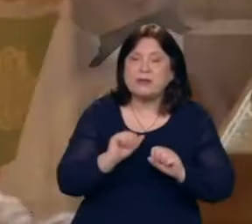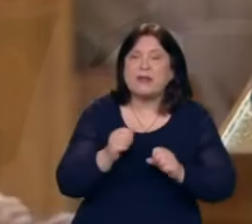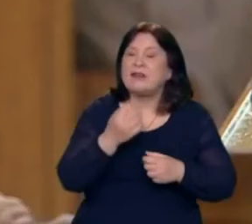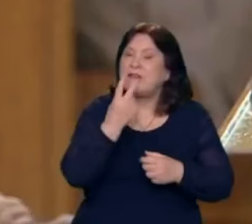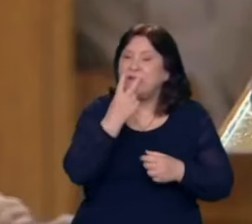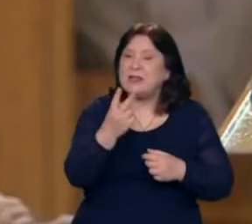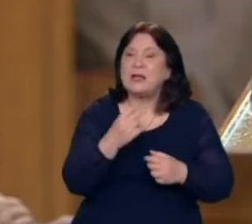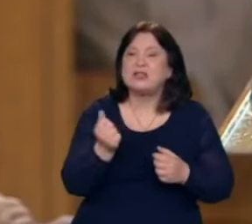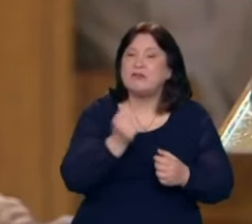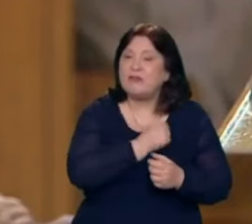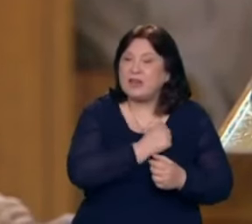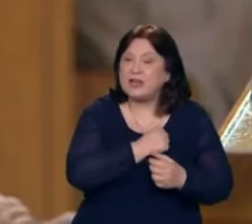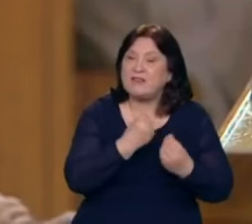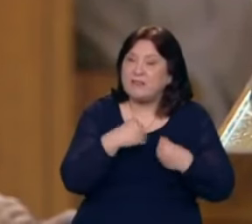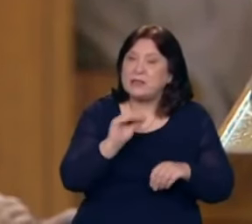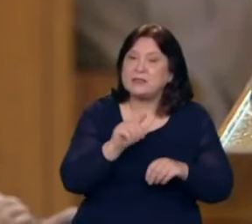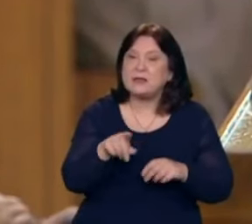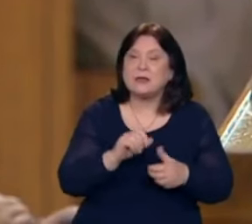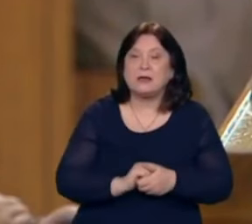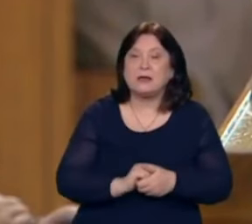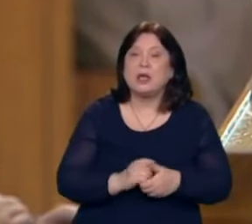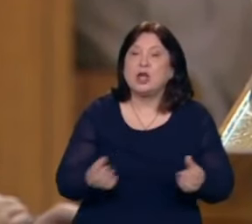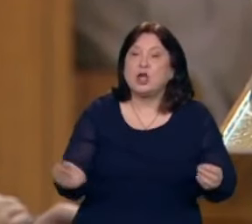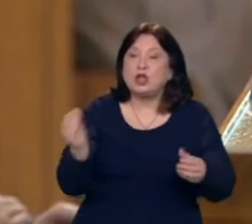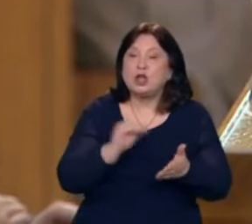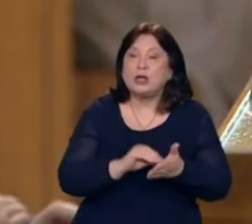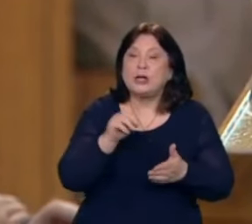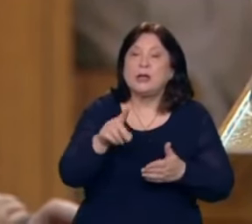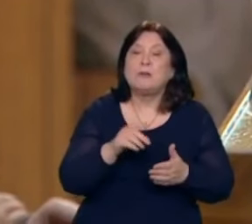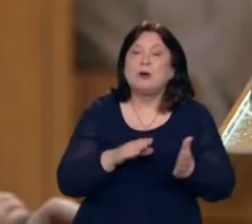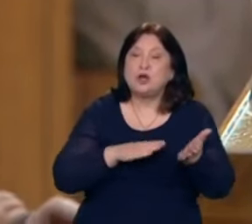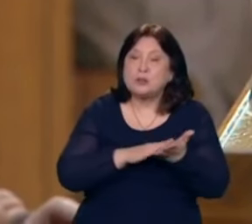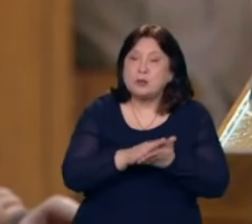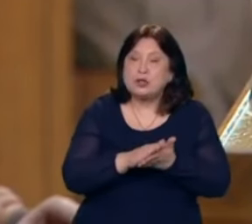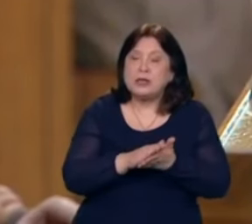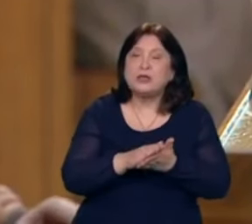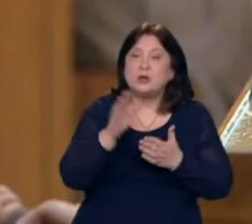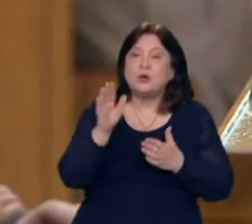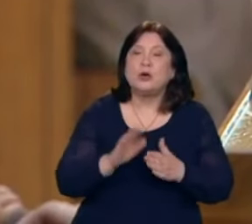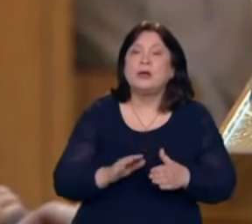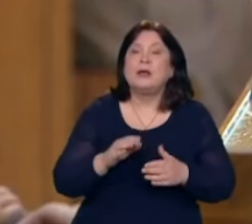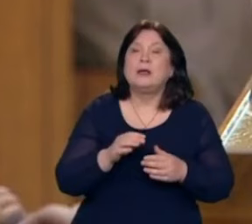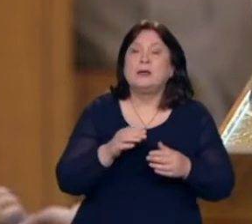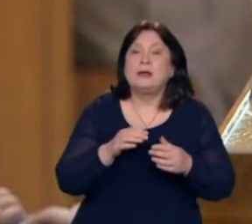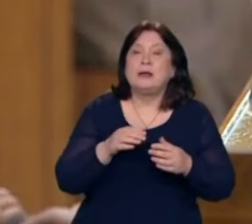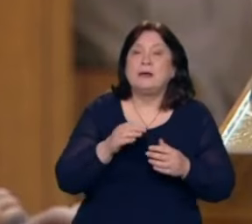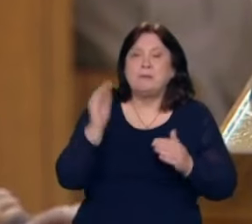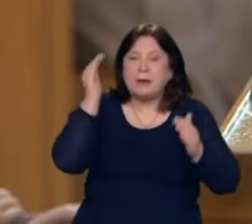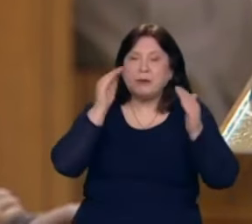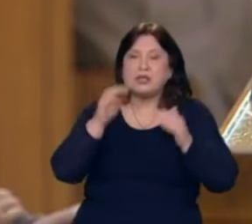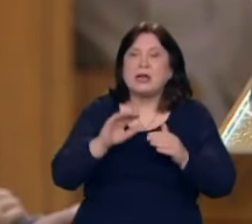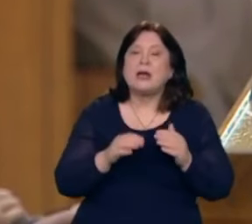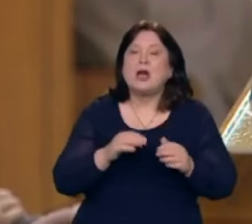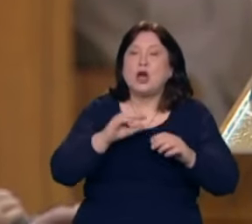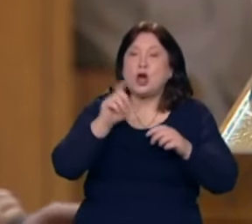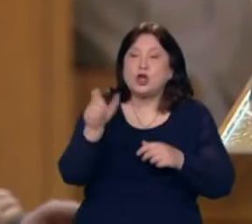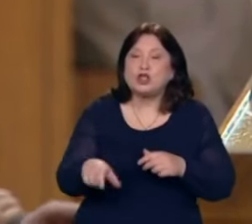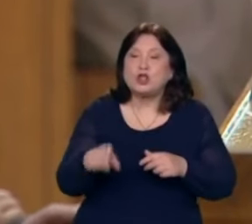wyraźne dodaję że po rozpoczęciu pontyfikatu postać młodego słowiańskiego